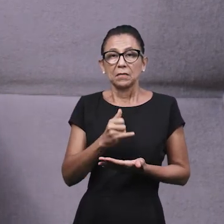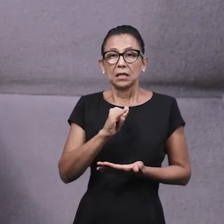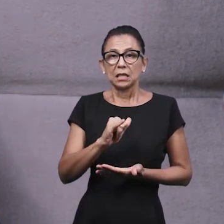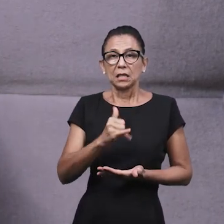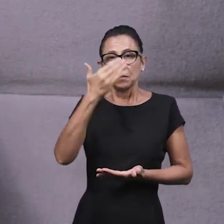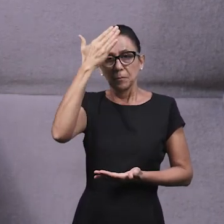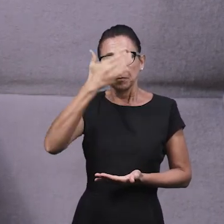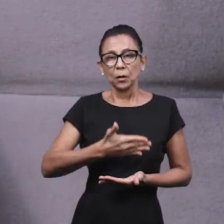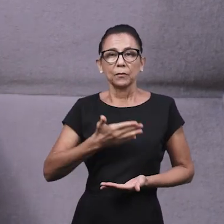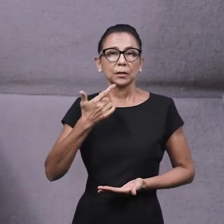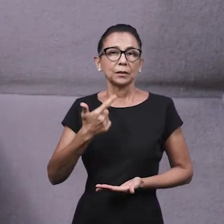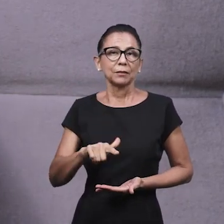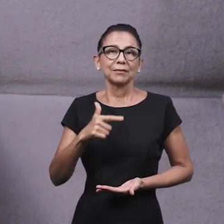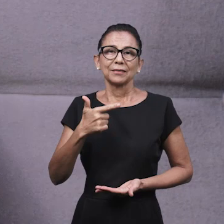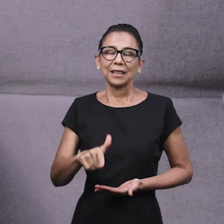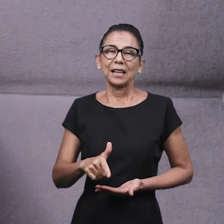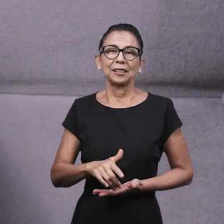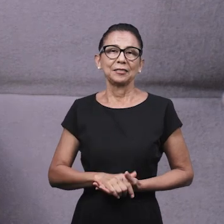dans ceux